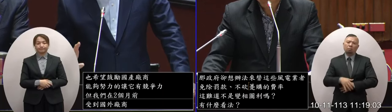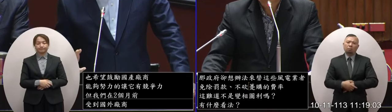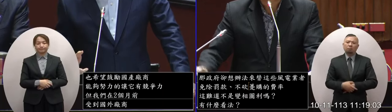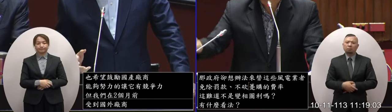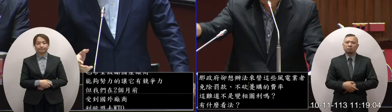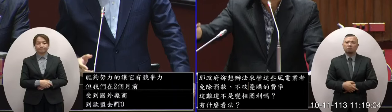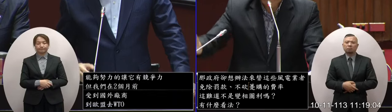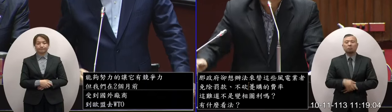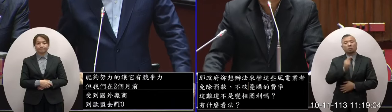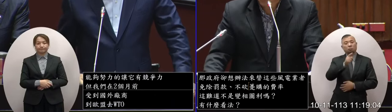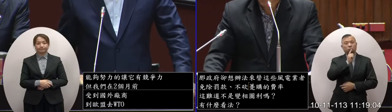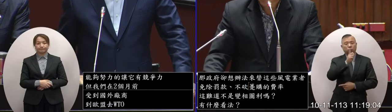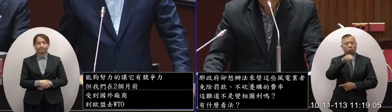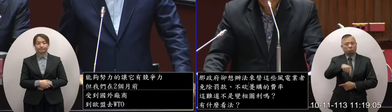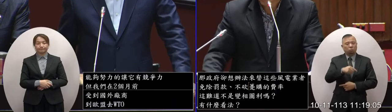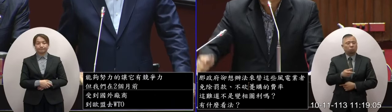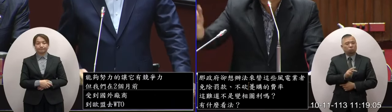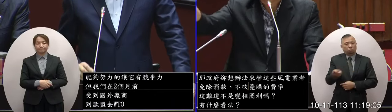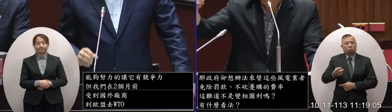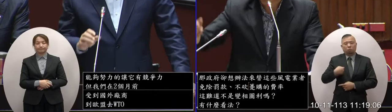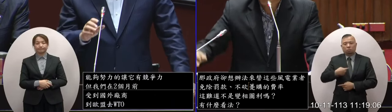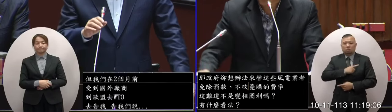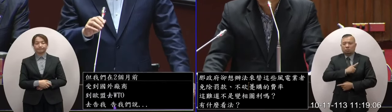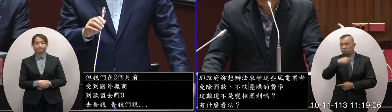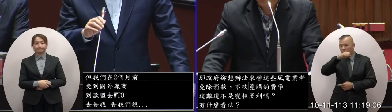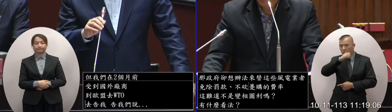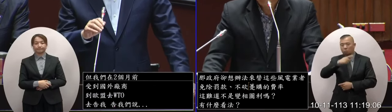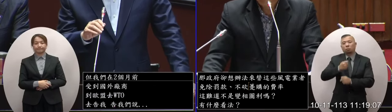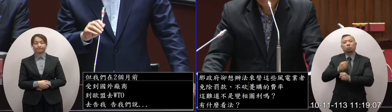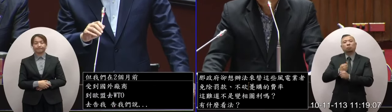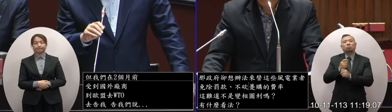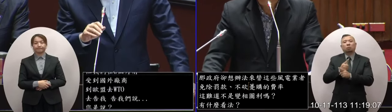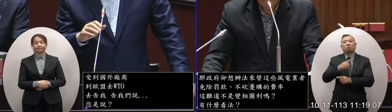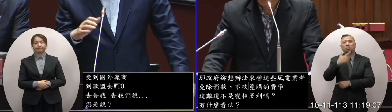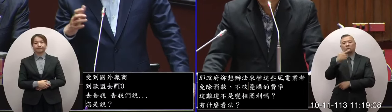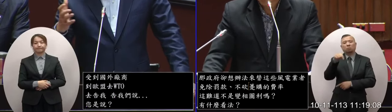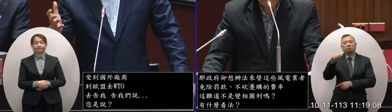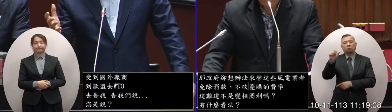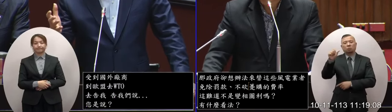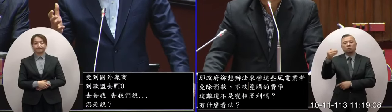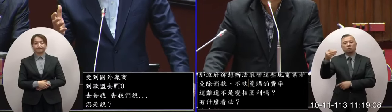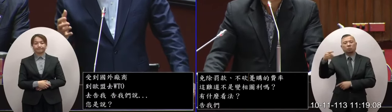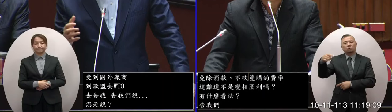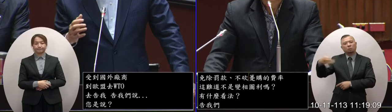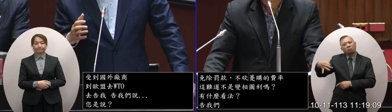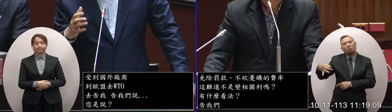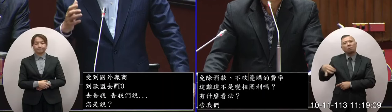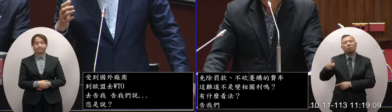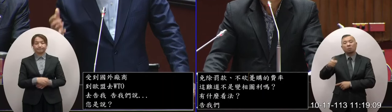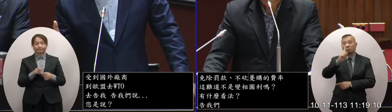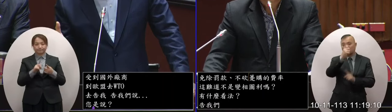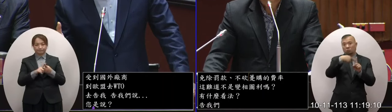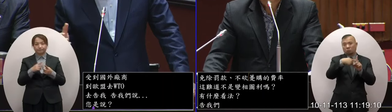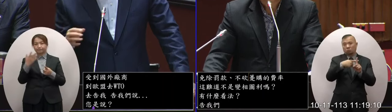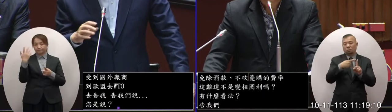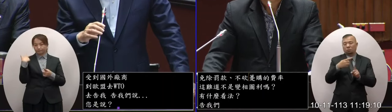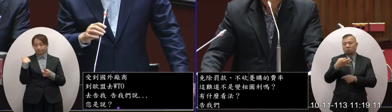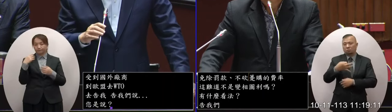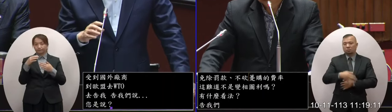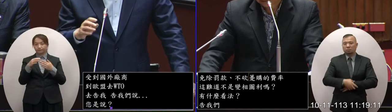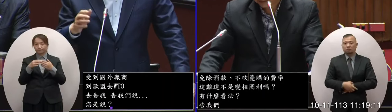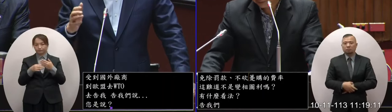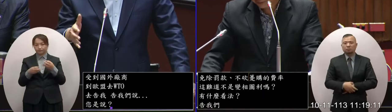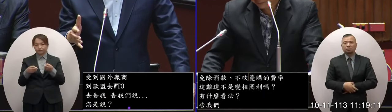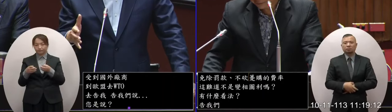您 是说，对不对？你说要国产化啊，才会6.59啊，一度啊， 那是对，这是以前。